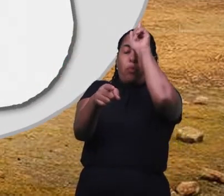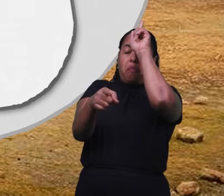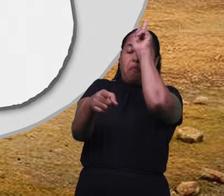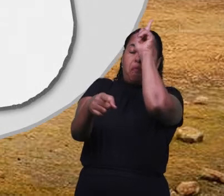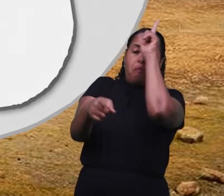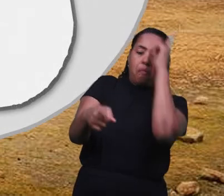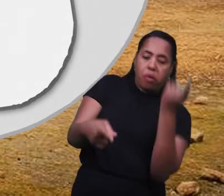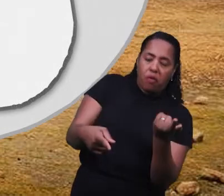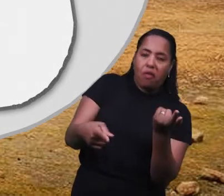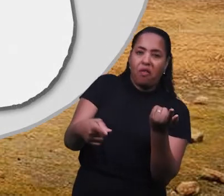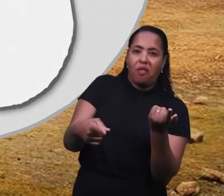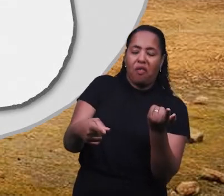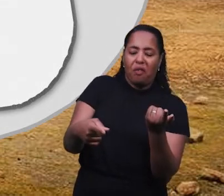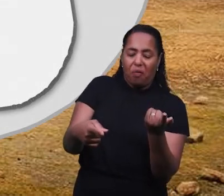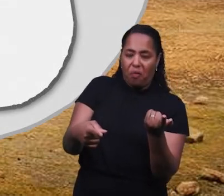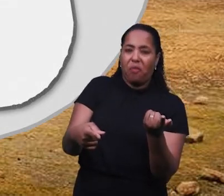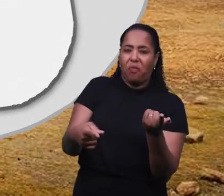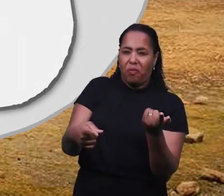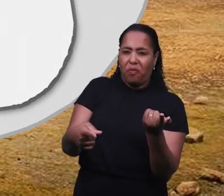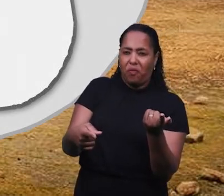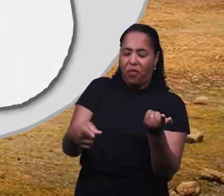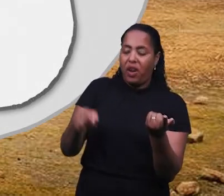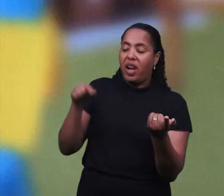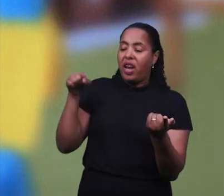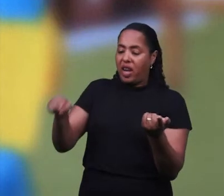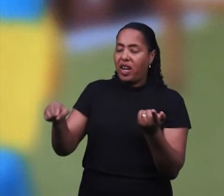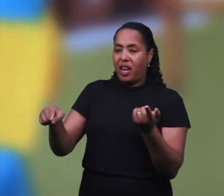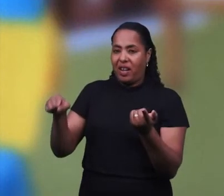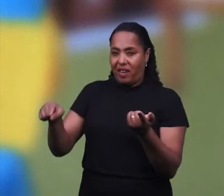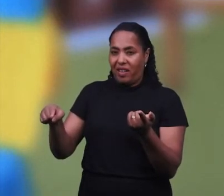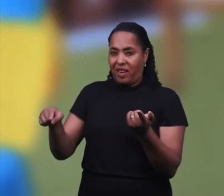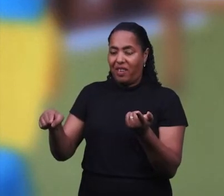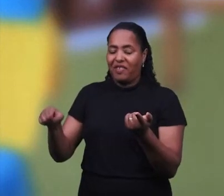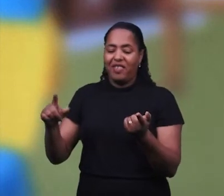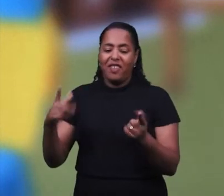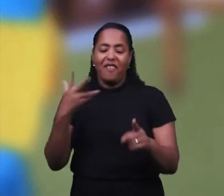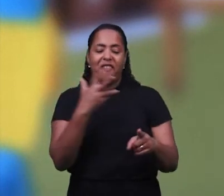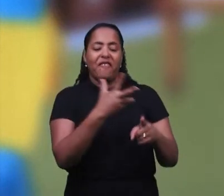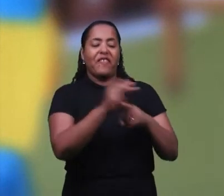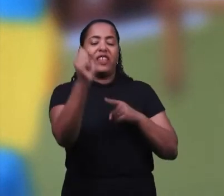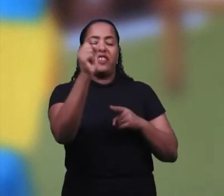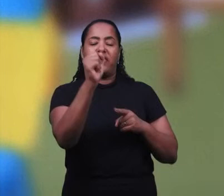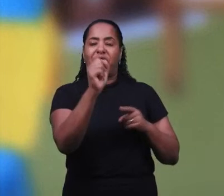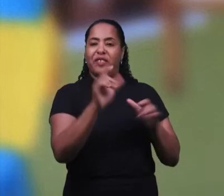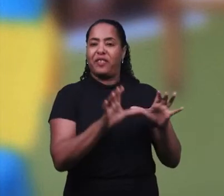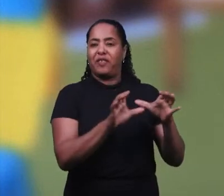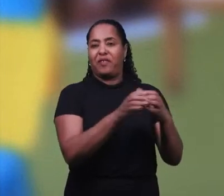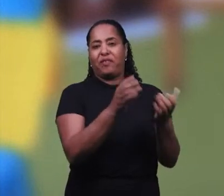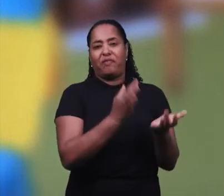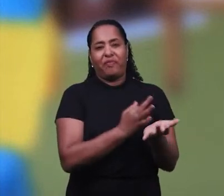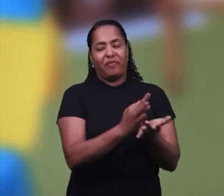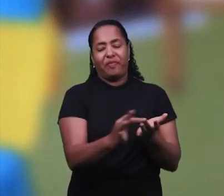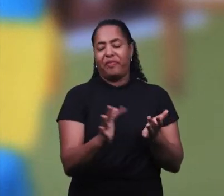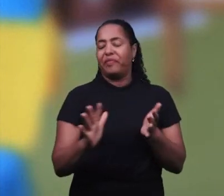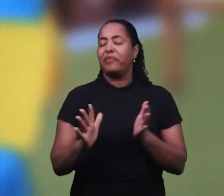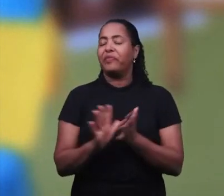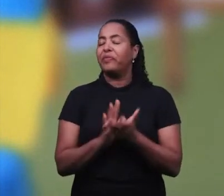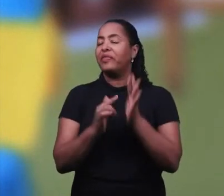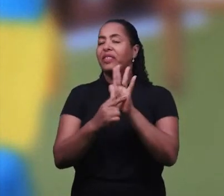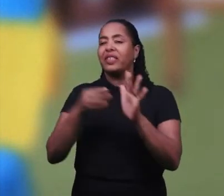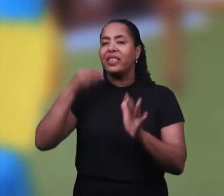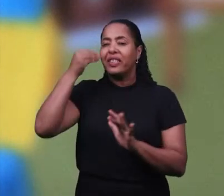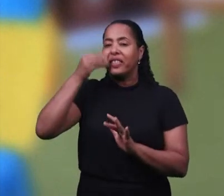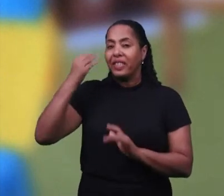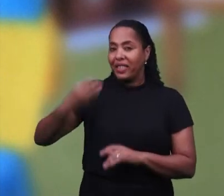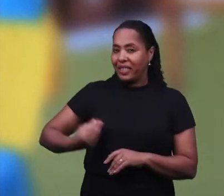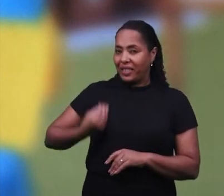meurt. Et le Seigneur a honoré la vie de David, a donné la victoire contre les Philistins. Quelle merveille! Cette parole nous apporte